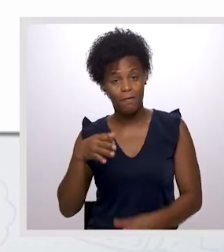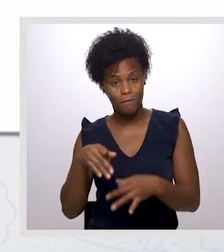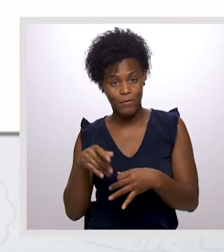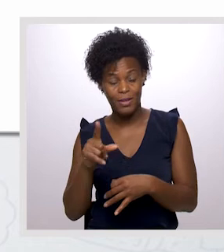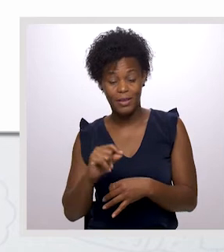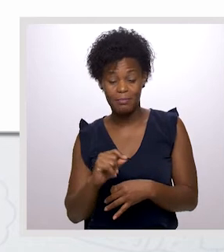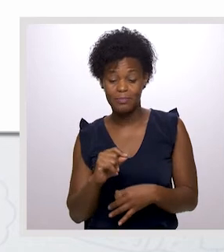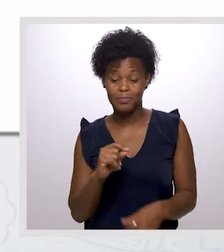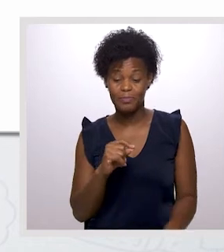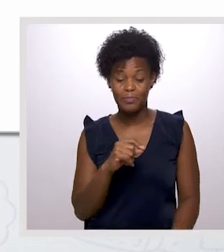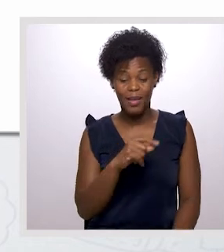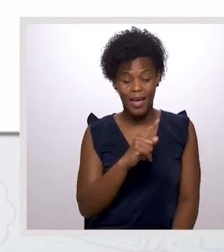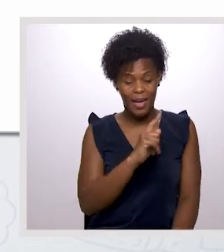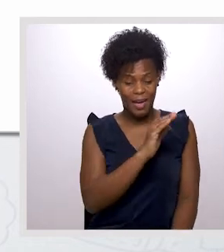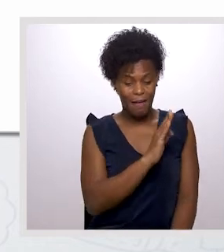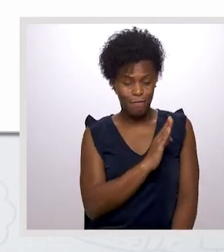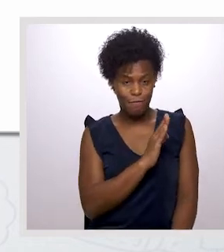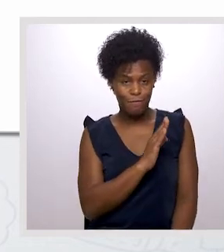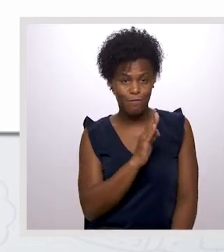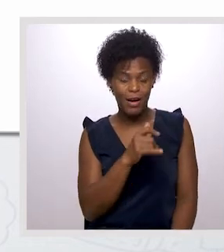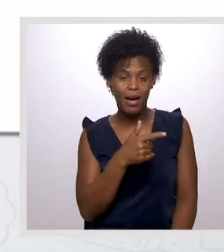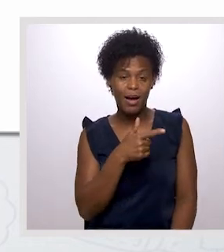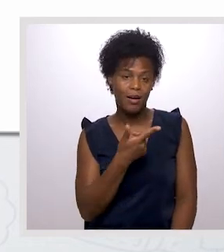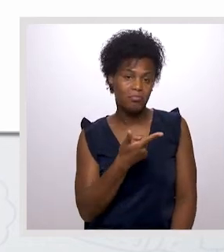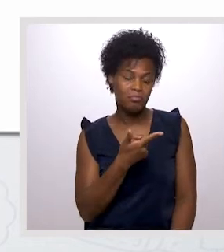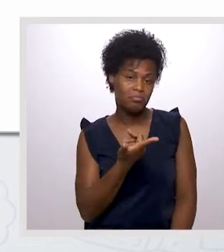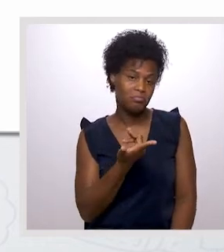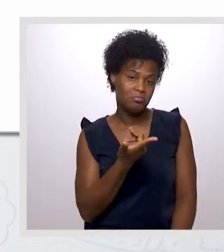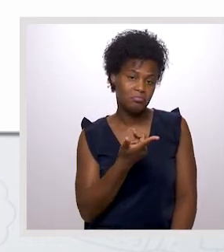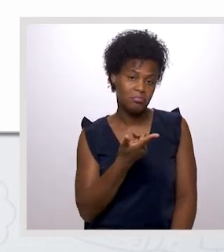ligne F, au déjeuner, il mange